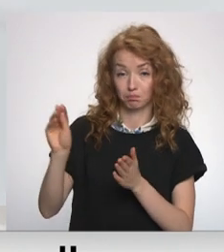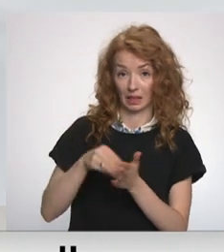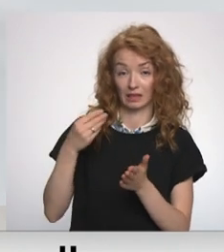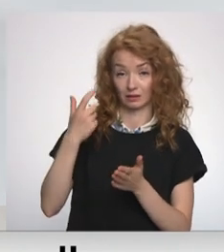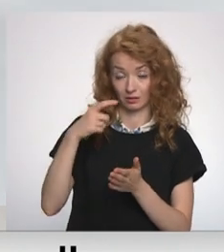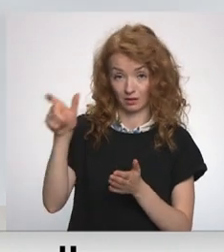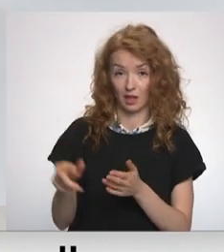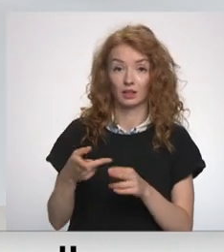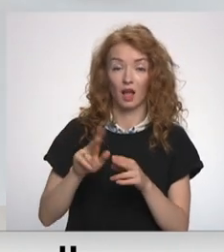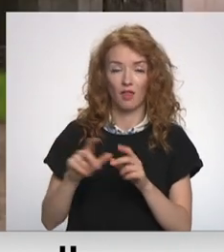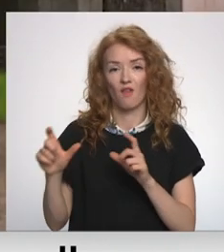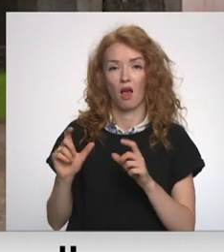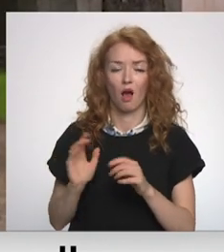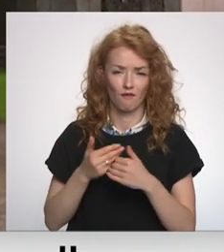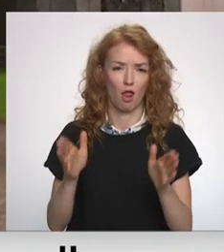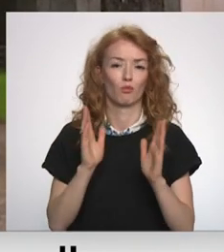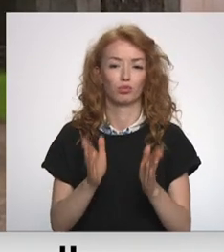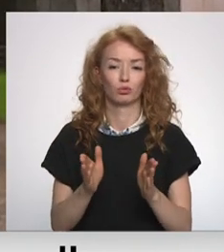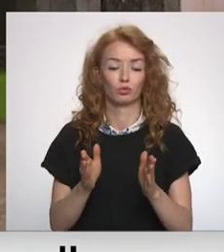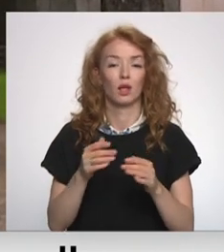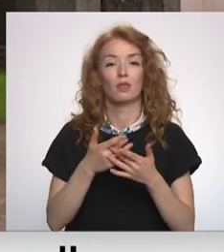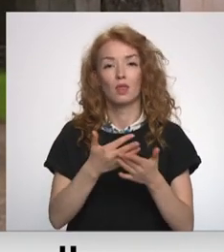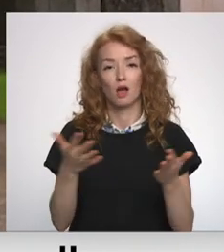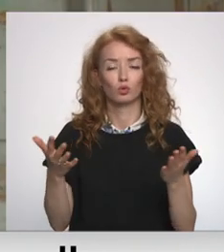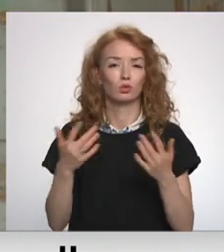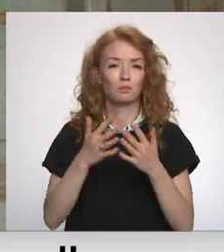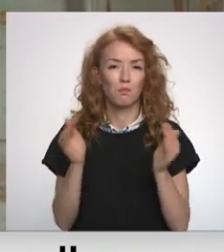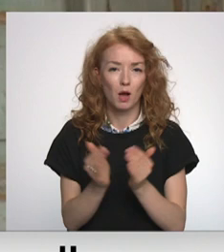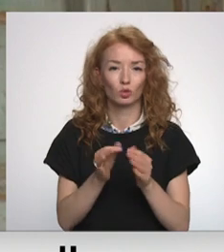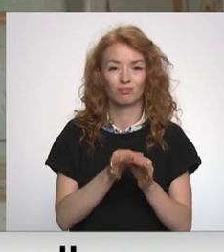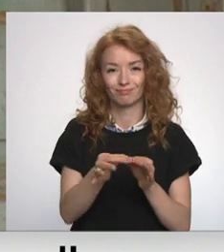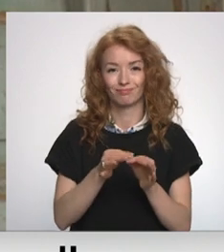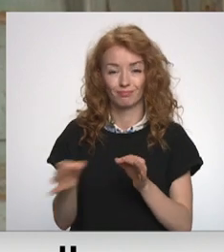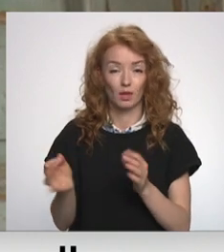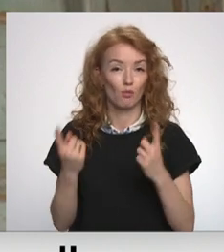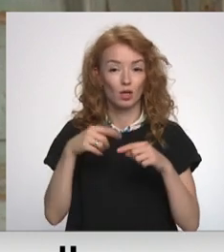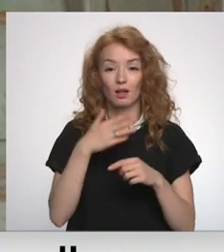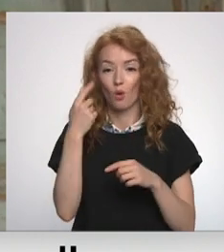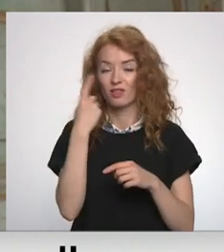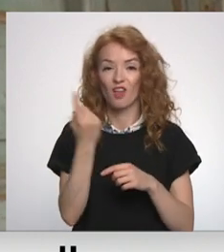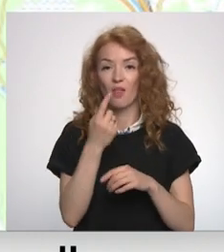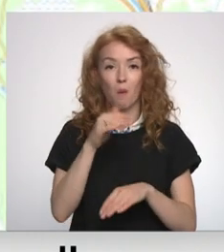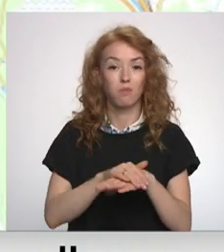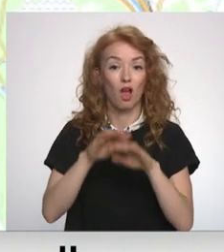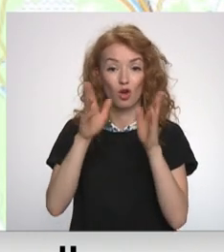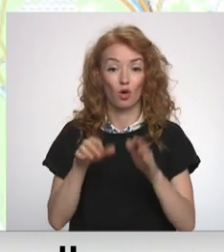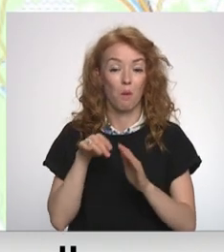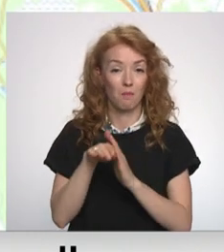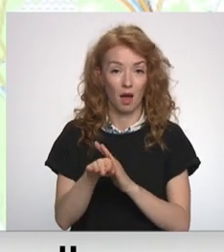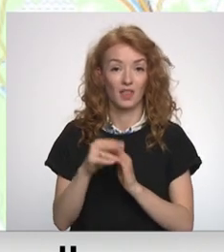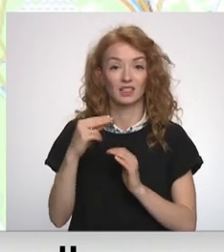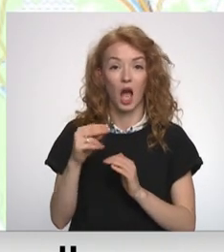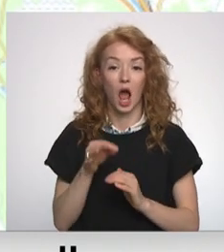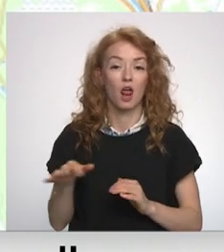jau būs tur patām klāt. Daudzavā Sunākstē un daudzos citos mazajos ciematos šobrīd nav neviena bankomāta. Zalves